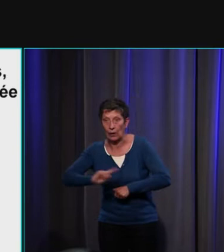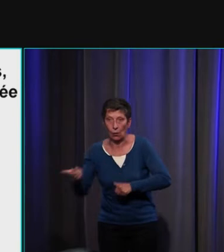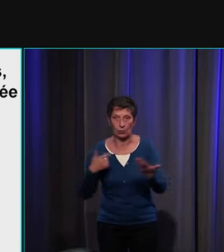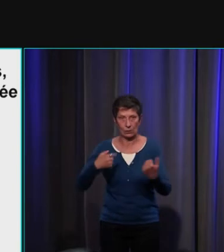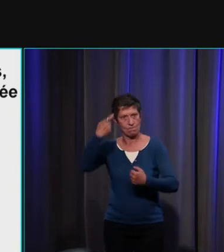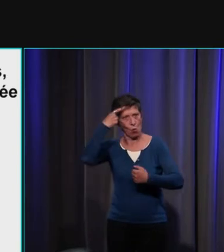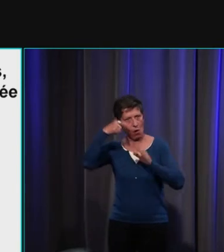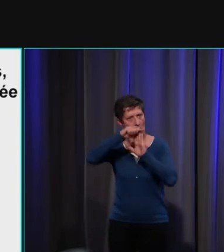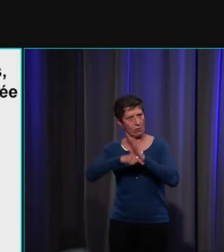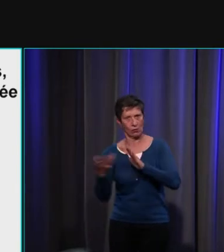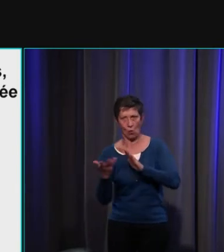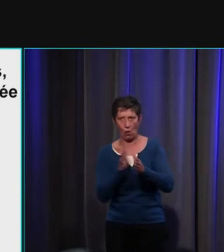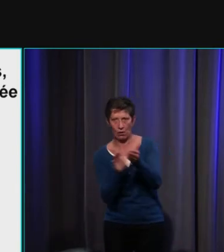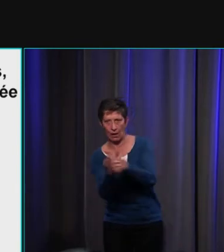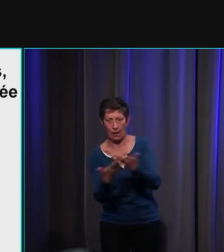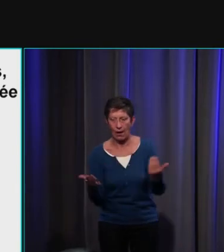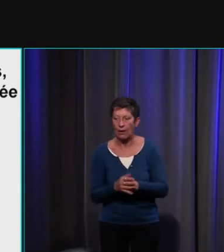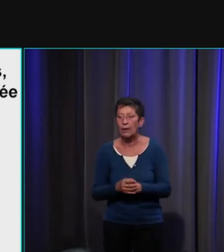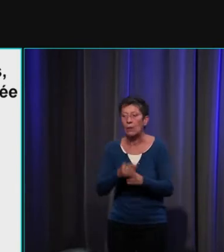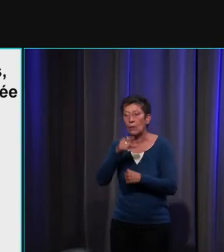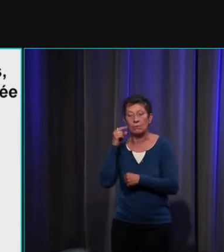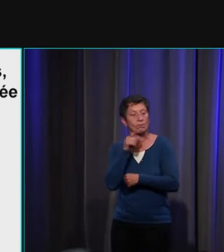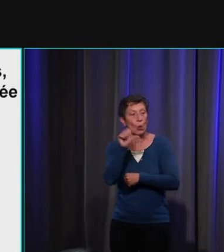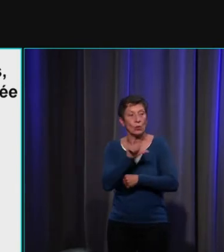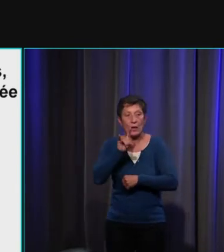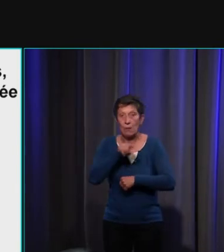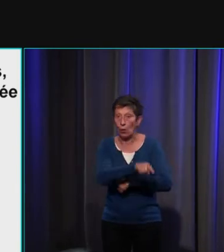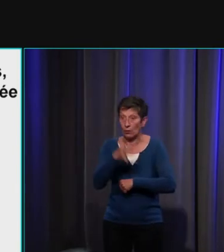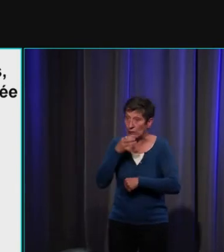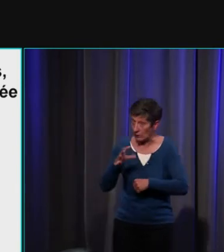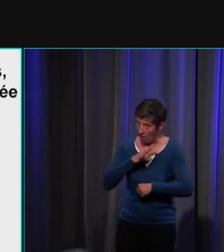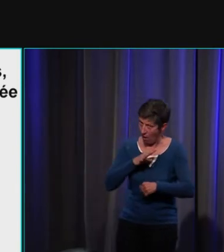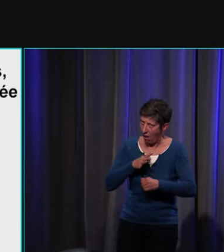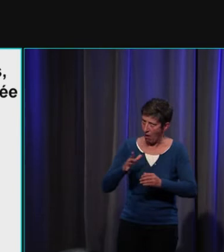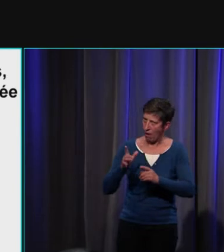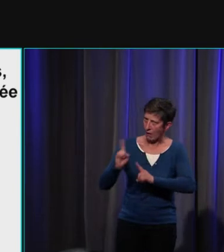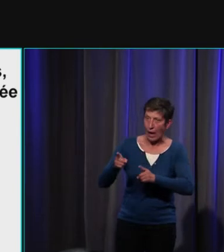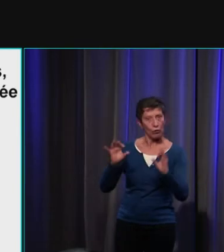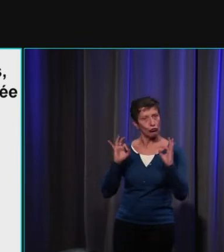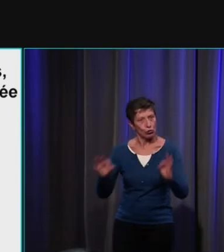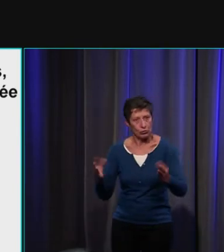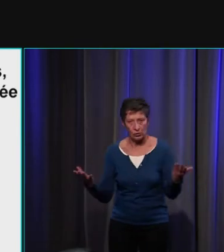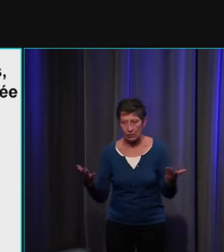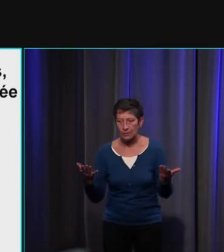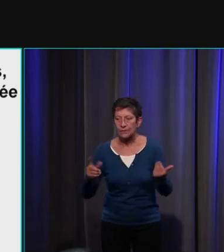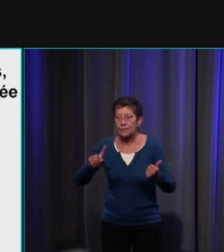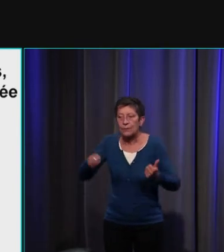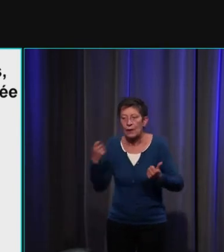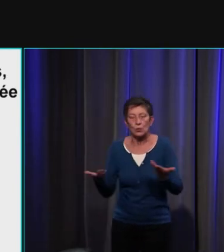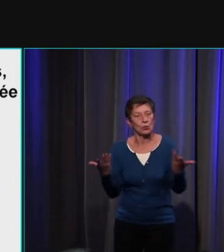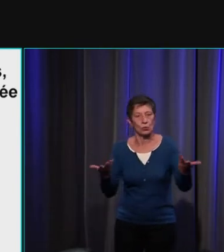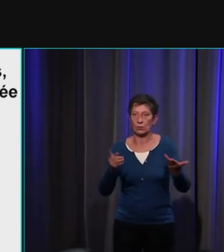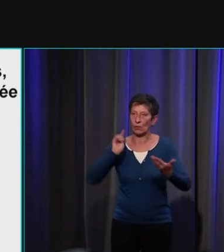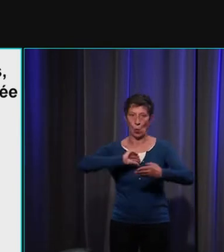moralité de la guerre est bien dit il peut y avoir des guerres justes d'abord cette guerre doit être proclamée par l'autorité